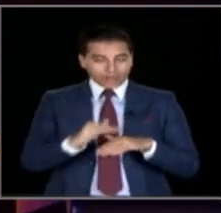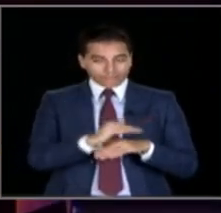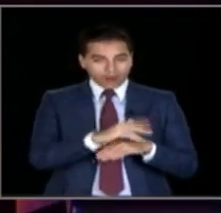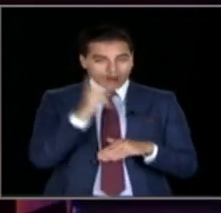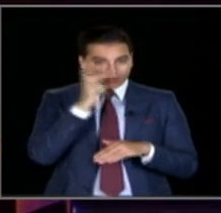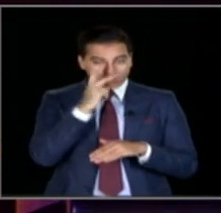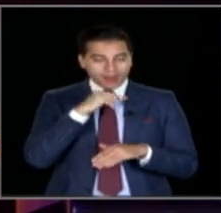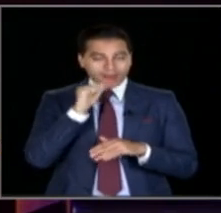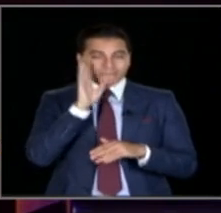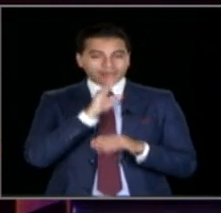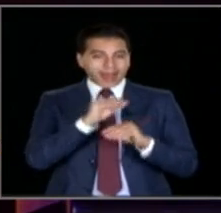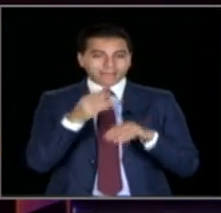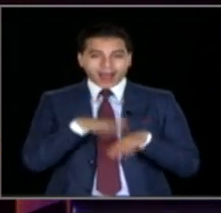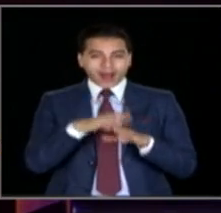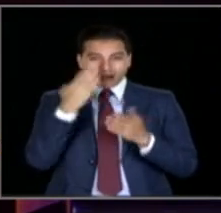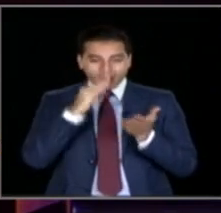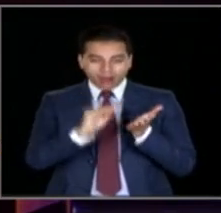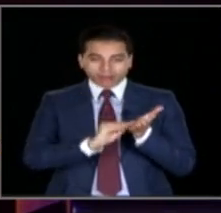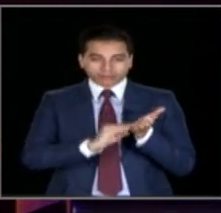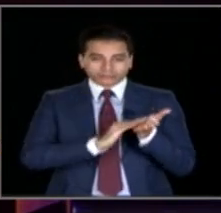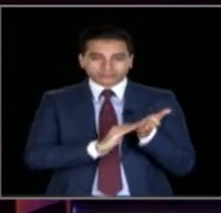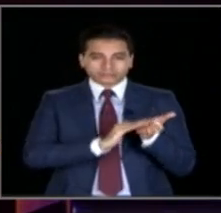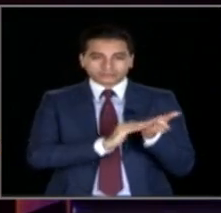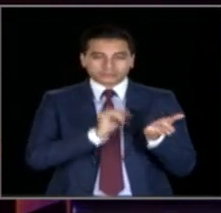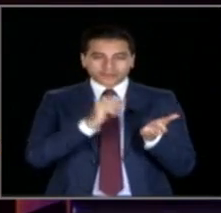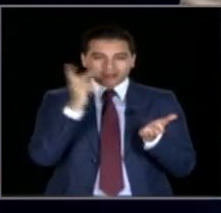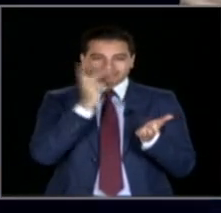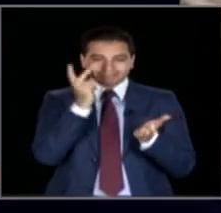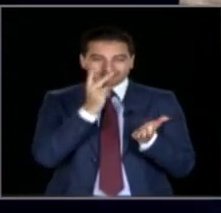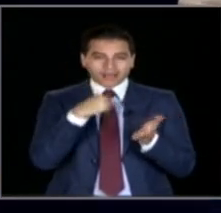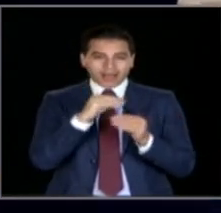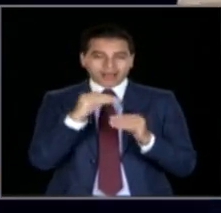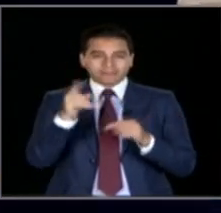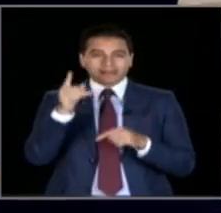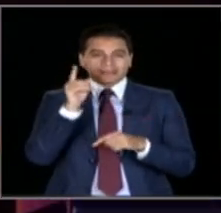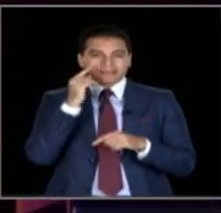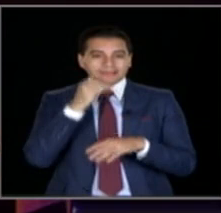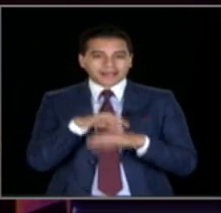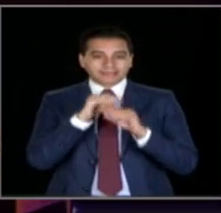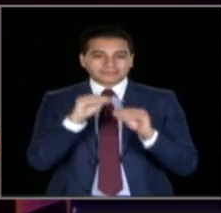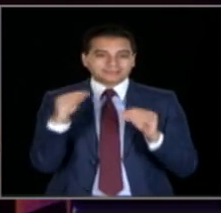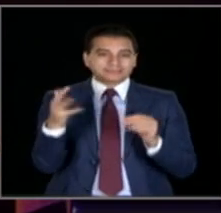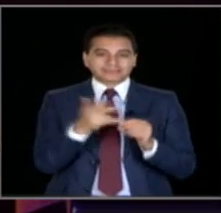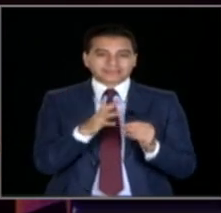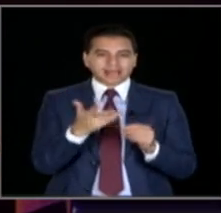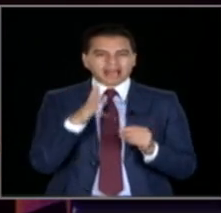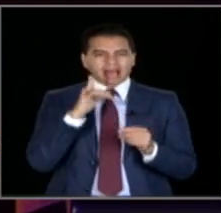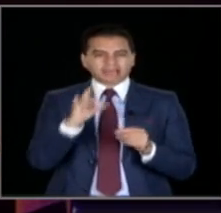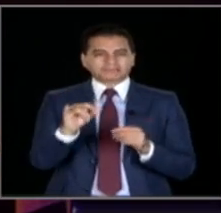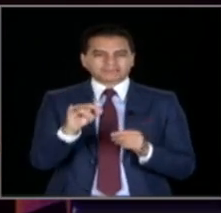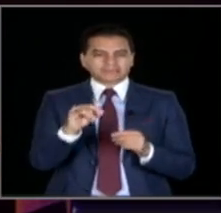أطفال وكبار، وبرضو في ناس مش متعلمة. علمتي قد ايه؟ أنا حوالي يمكن